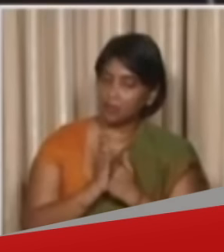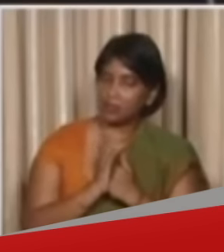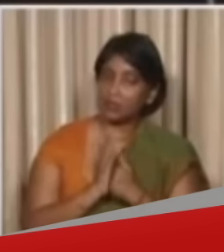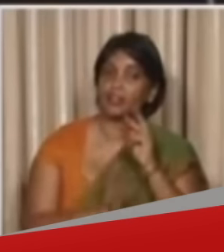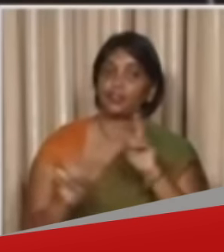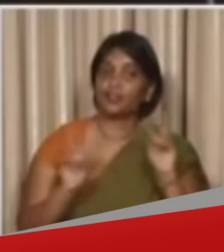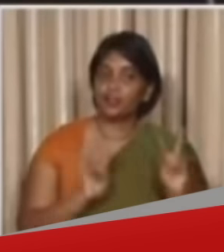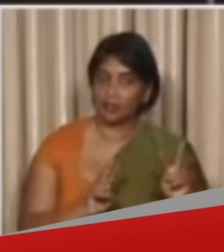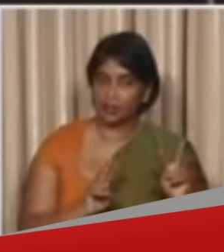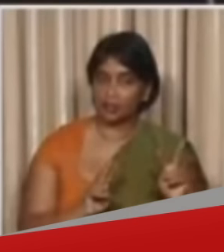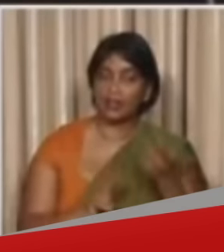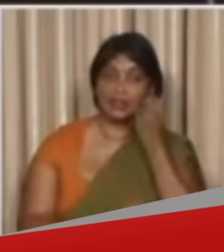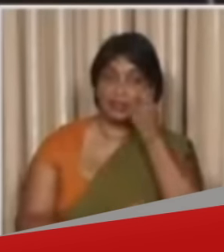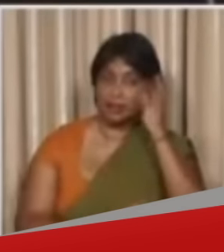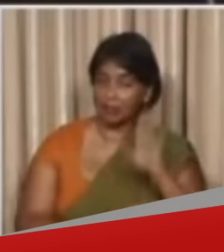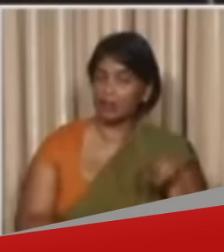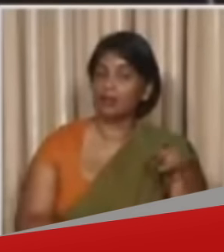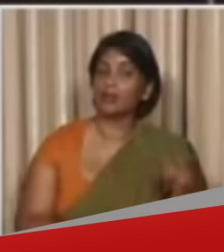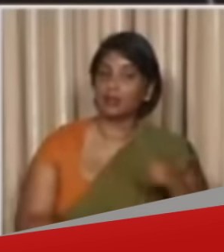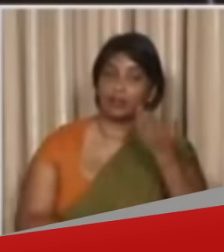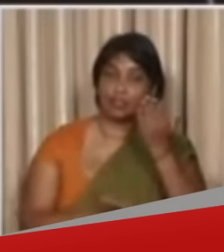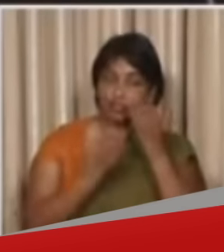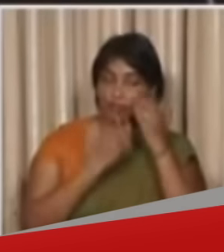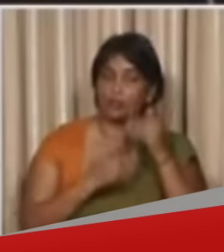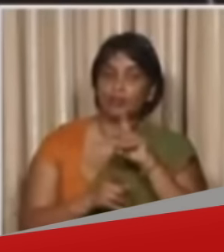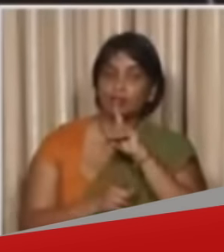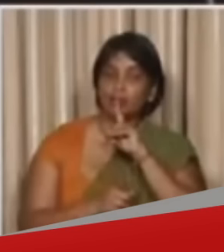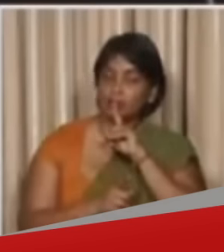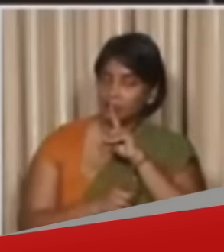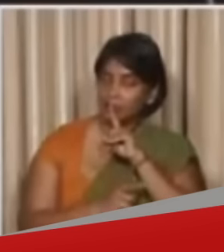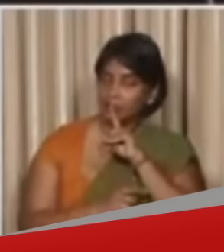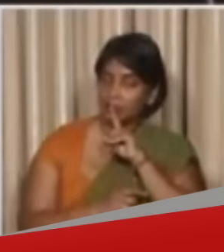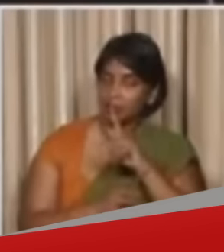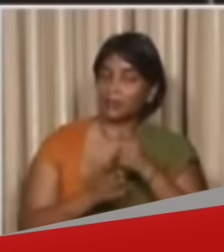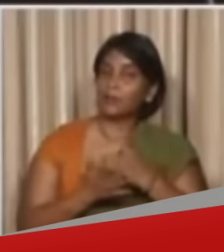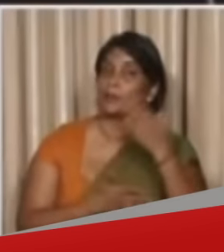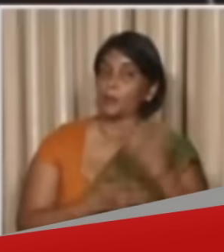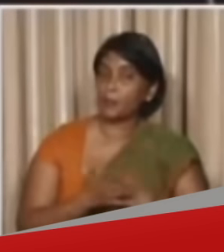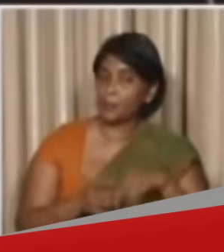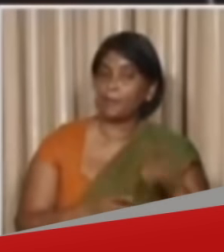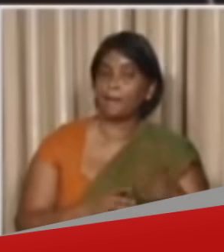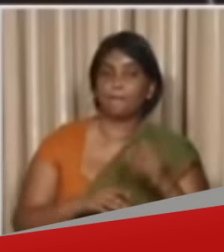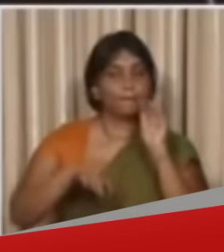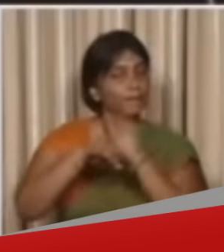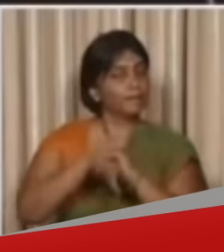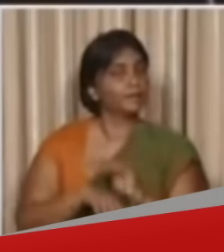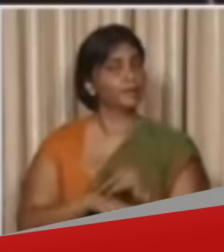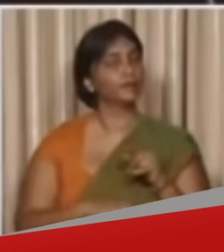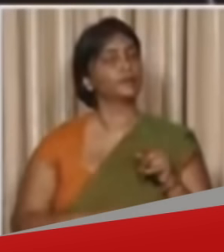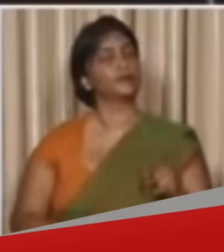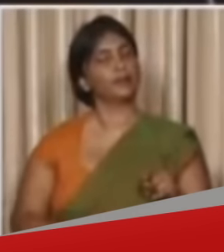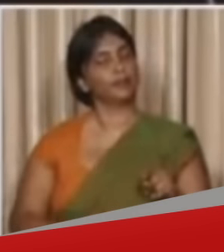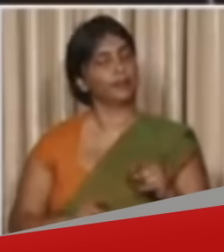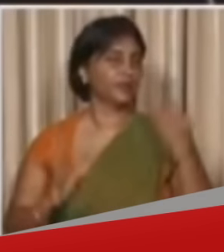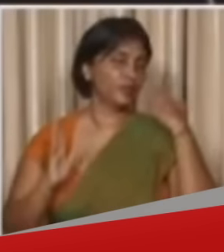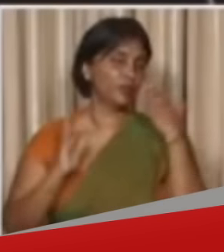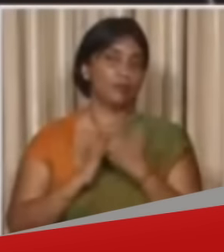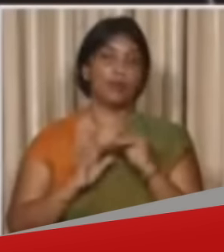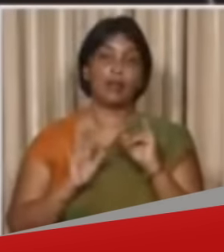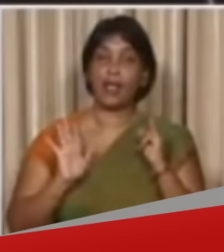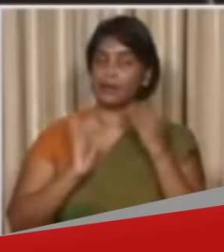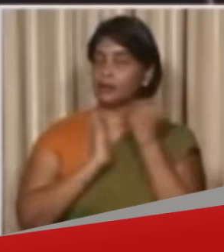22 සැකකරුවන්ගෙන් හා සාක්කිවරුන් ප්‍රකාශ වාර්තා කරද්දී අනාවර ගත යුතු කාරණා 60ක්